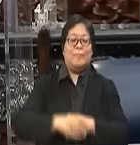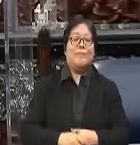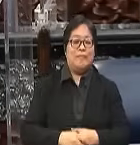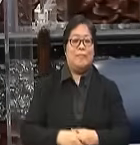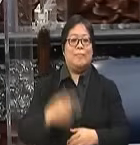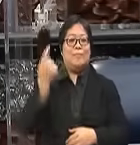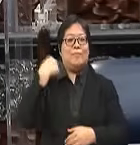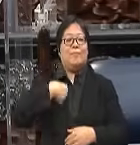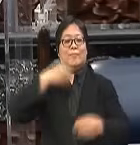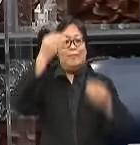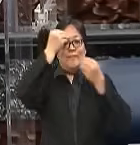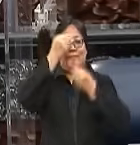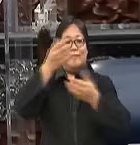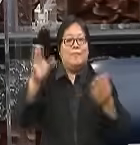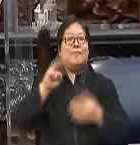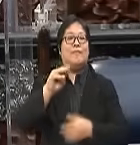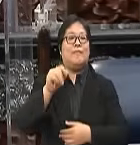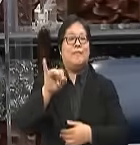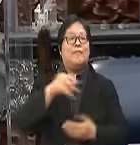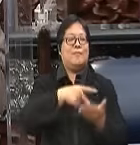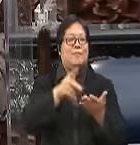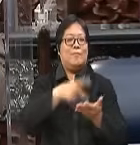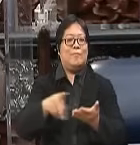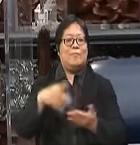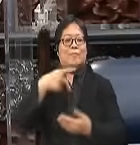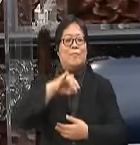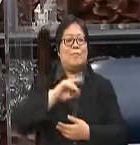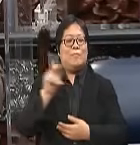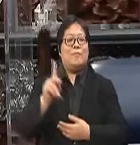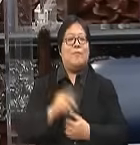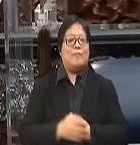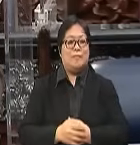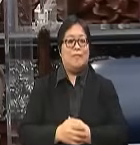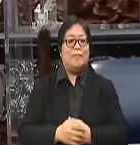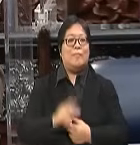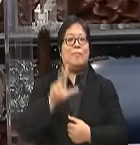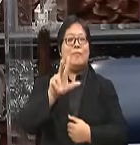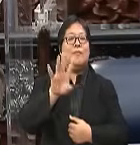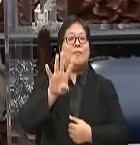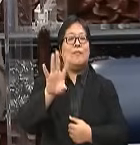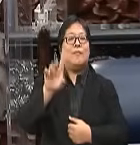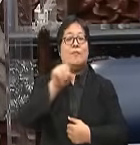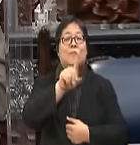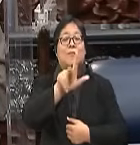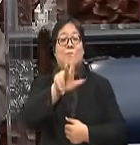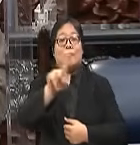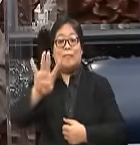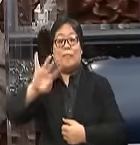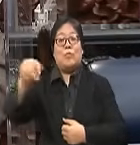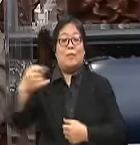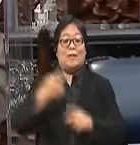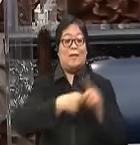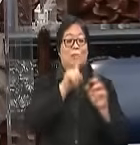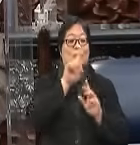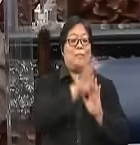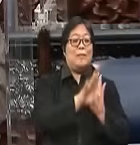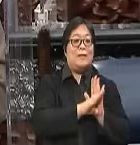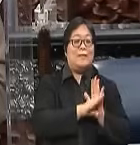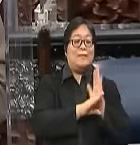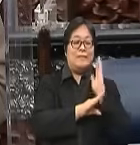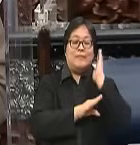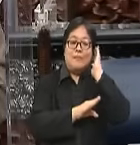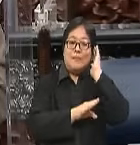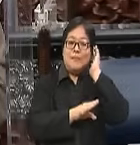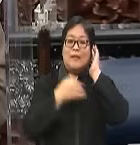untuk meski telah banjir kan untuk versi kepengurusan Piece 314 mitos cepet satu pilihan yang ditentukan